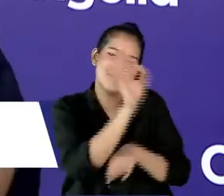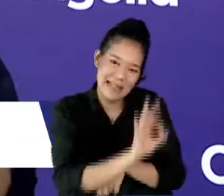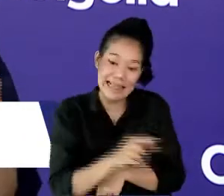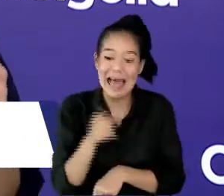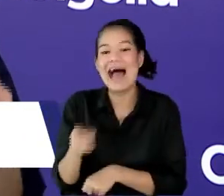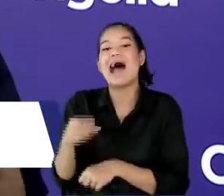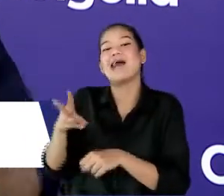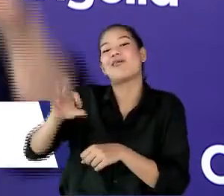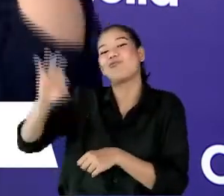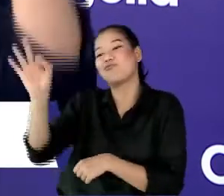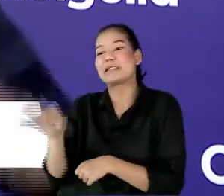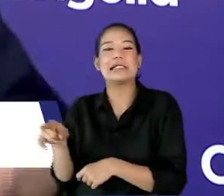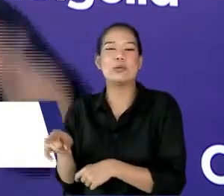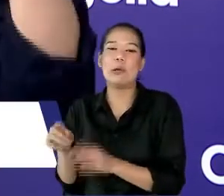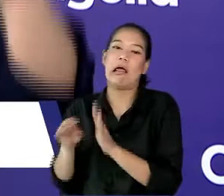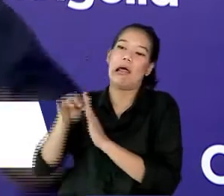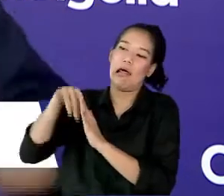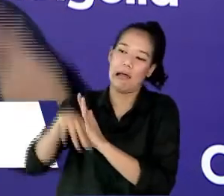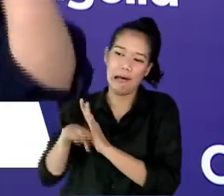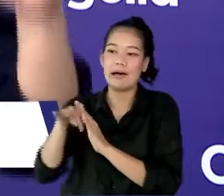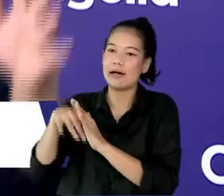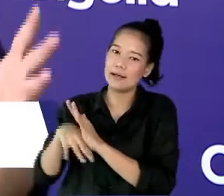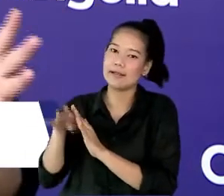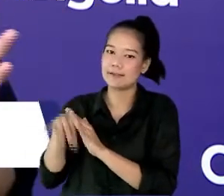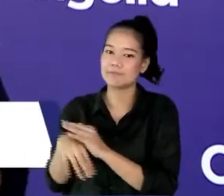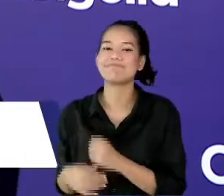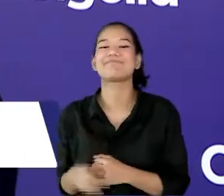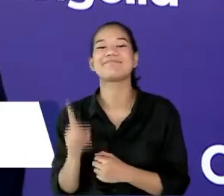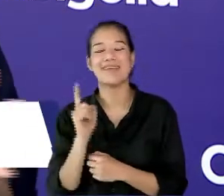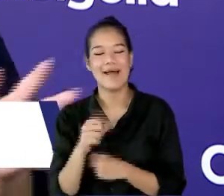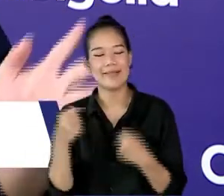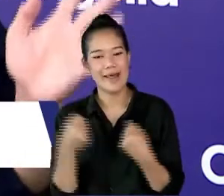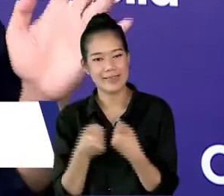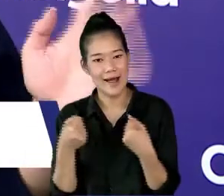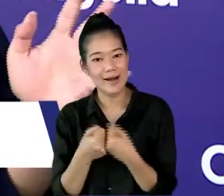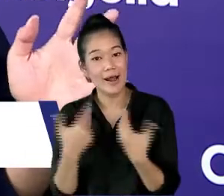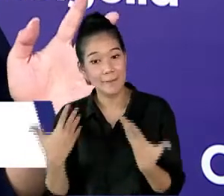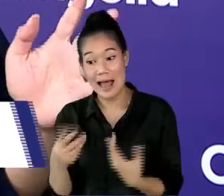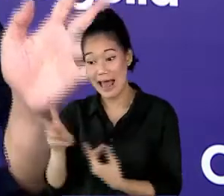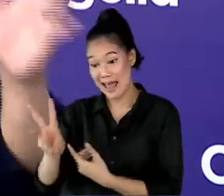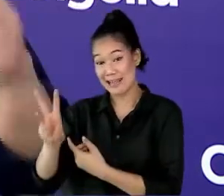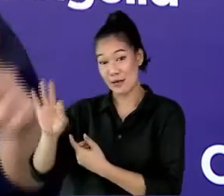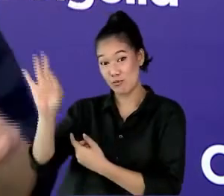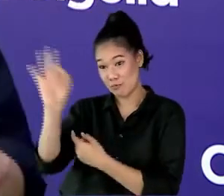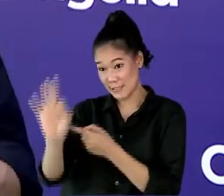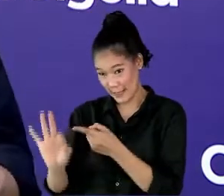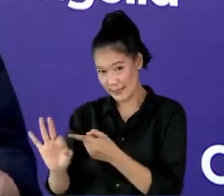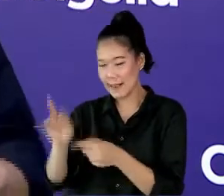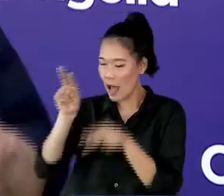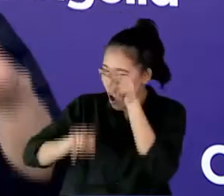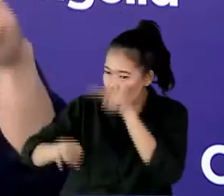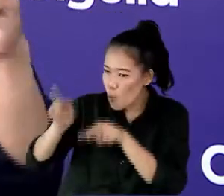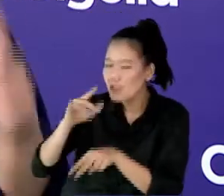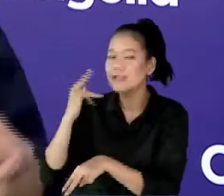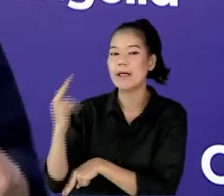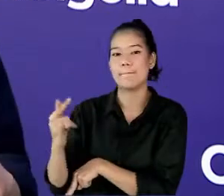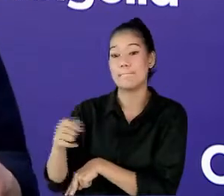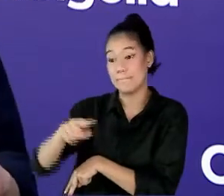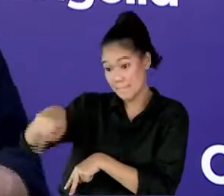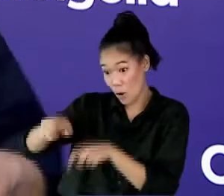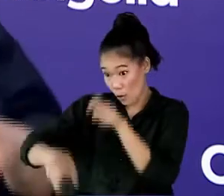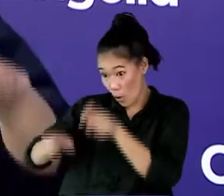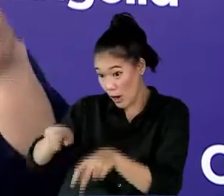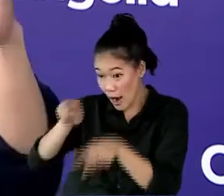Yang 30% ini yang masih naik turun. Nah, tantangan kita 30% ini tentu dengan pengawasan. Ya. Ketika